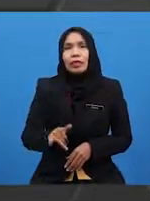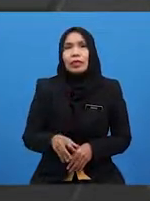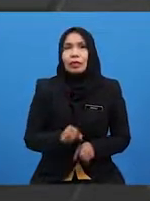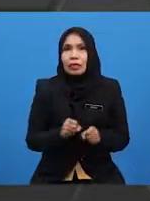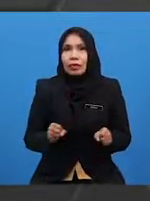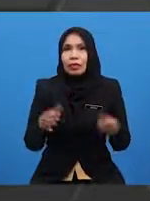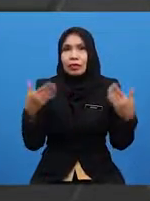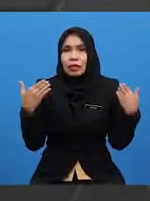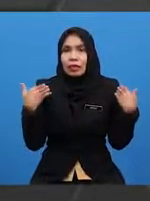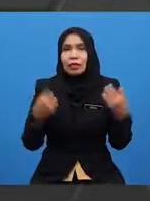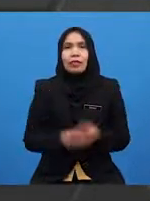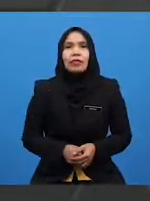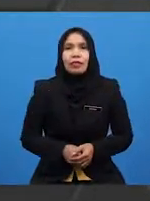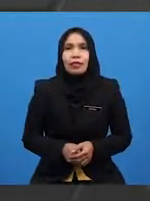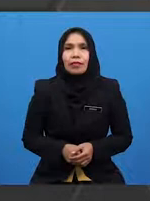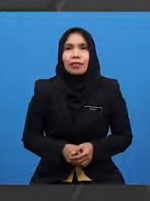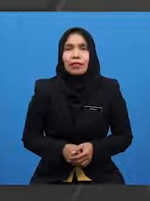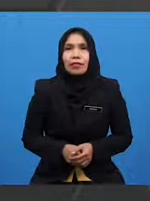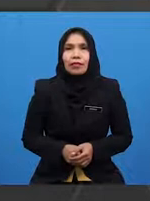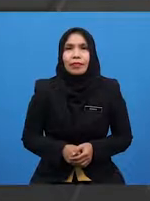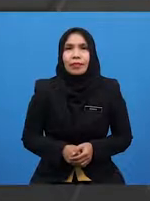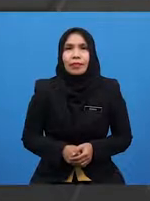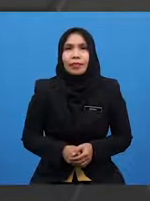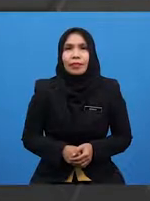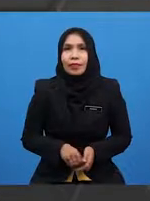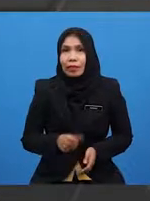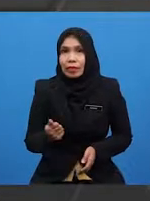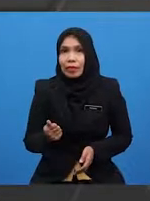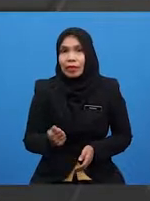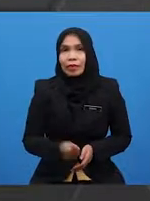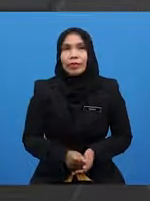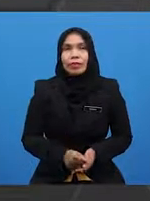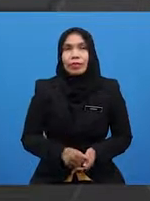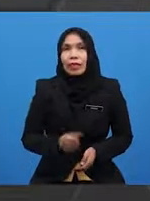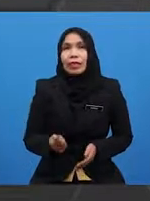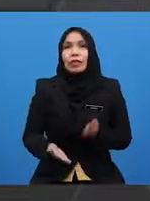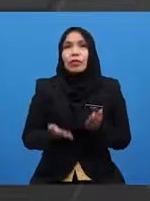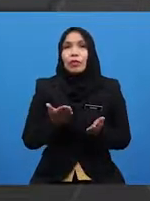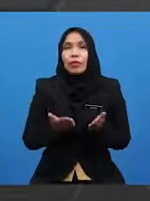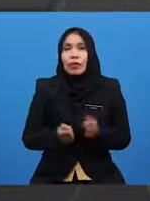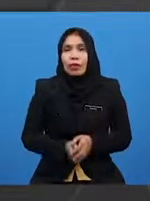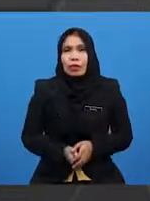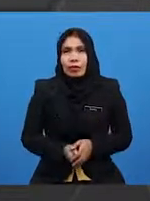tanah atau bumi alam semula jadi. Alat: alat mungkin melibatkan jentera